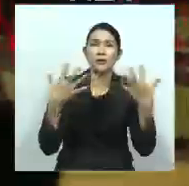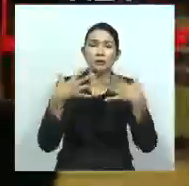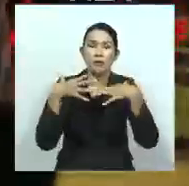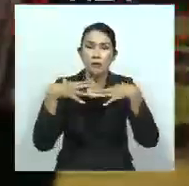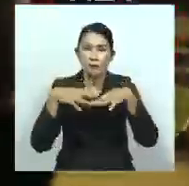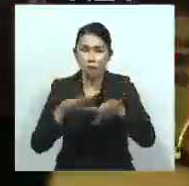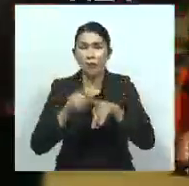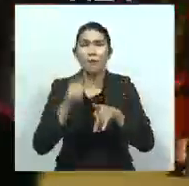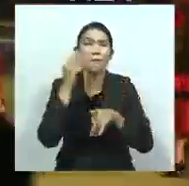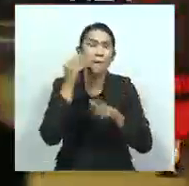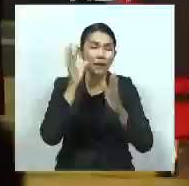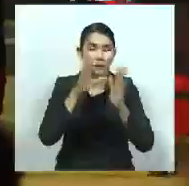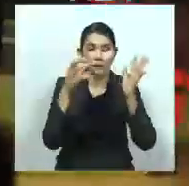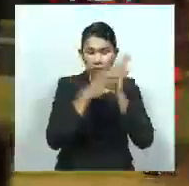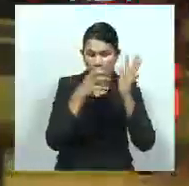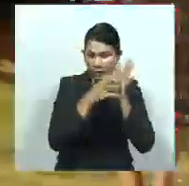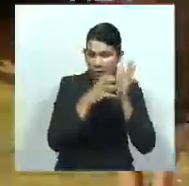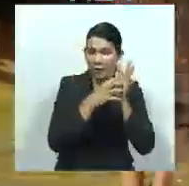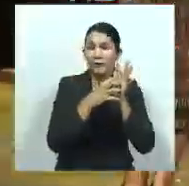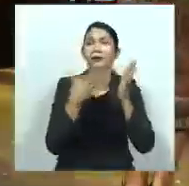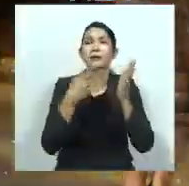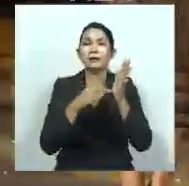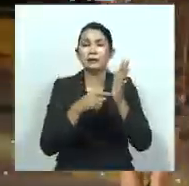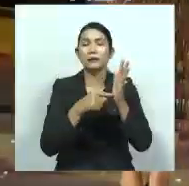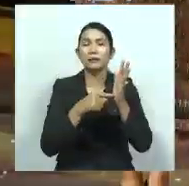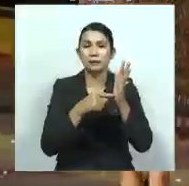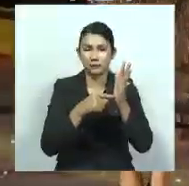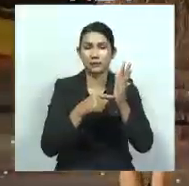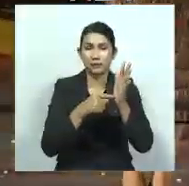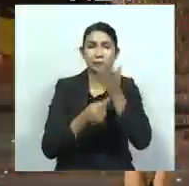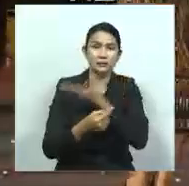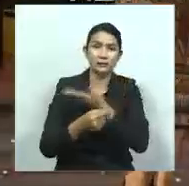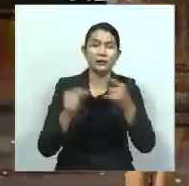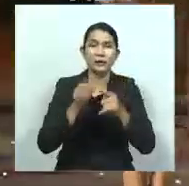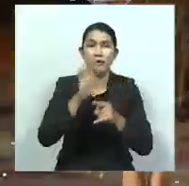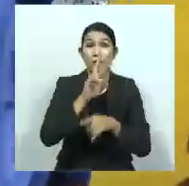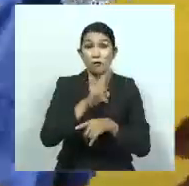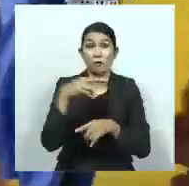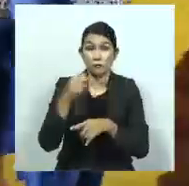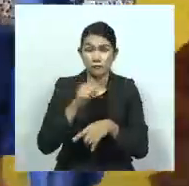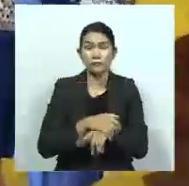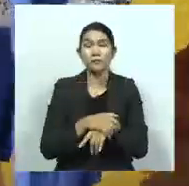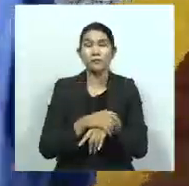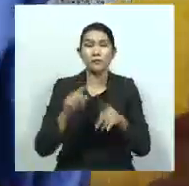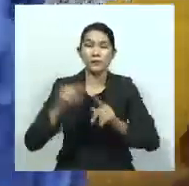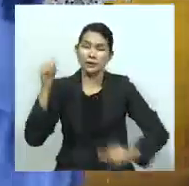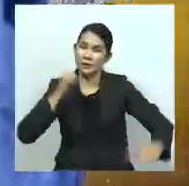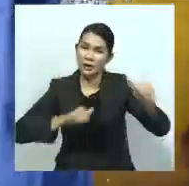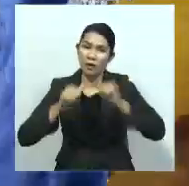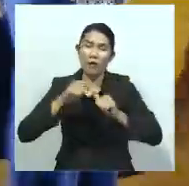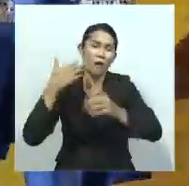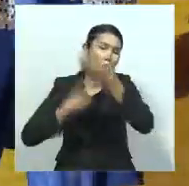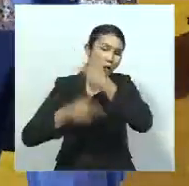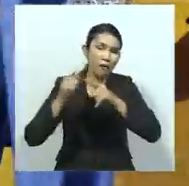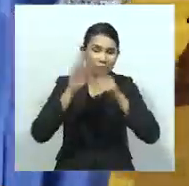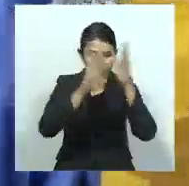ป์พื้นบ้านภาคกลางชุดเพลงพื้นบ้านบรมราชาเอกษัตริย์รัชกาลที่10การแสดงรวมศิลป์พื้นบ้านภา